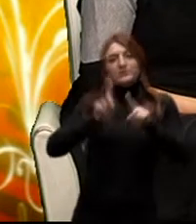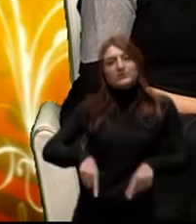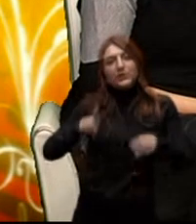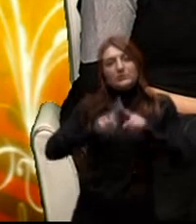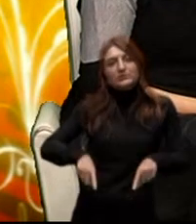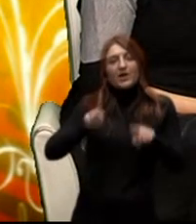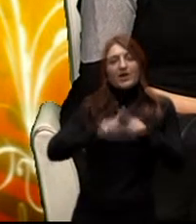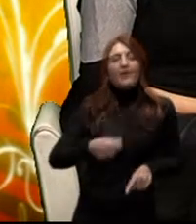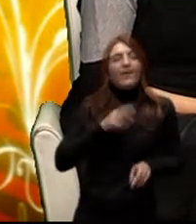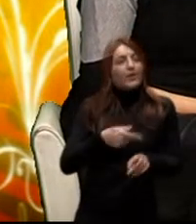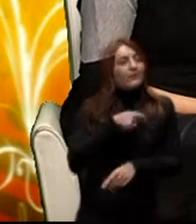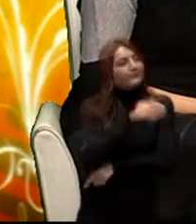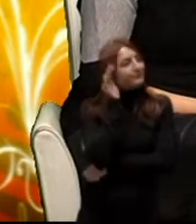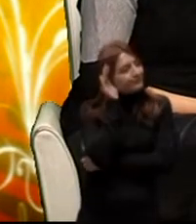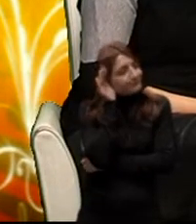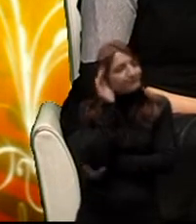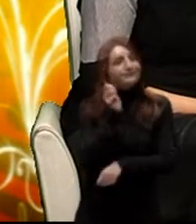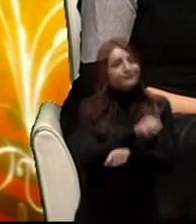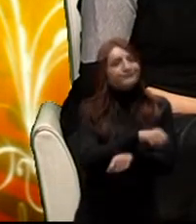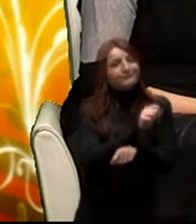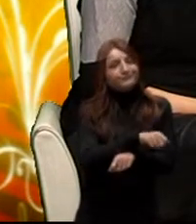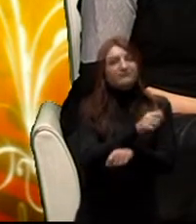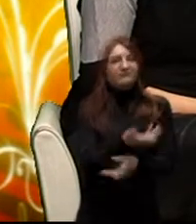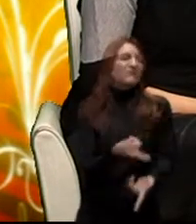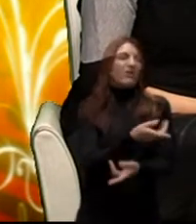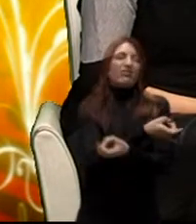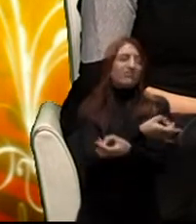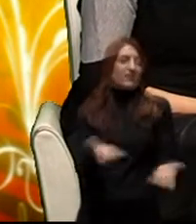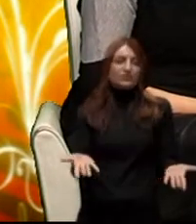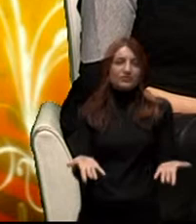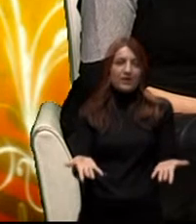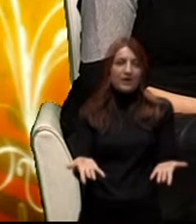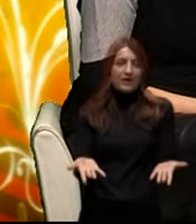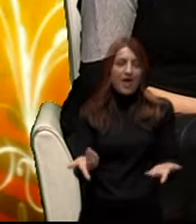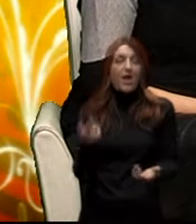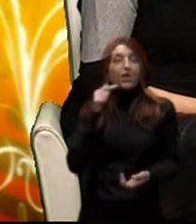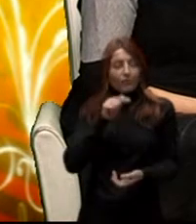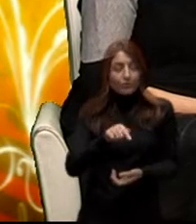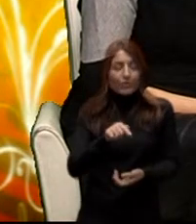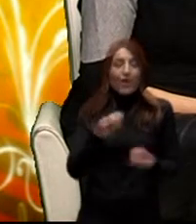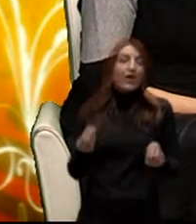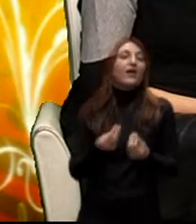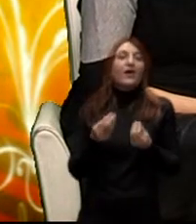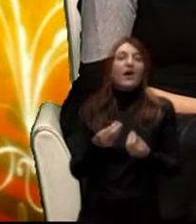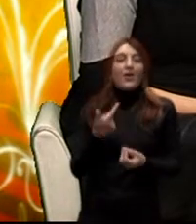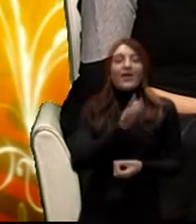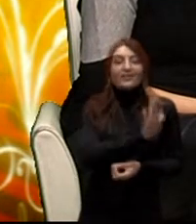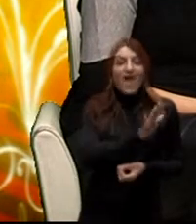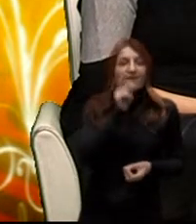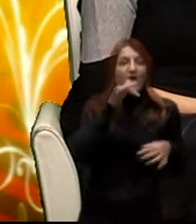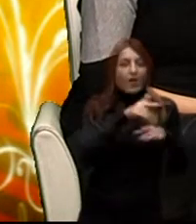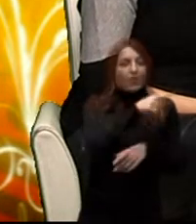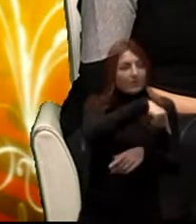isto i uvijek morate pažljivo slušati. Ništa kad pogledate. A? I to je ono što takvi ljudi